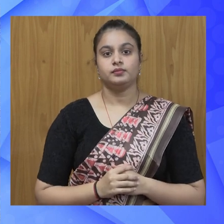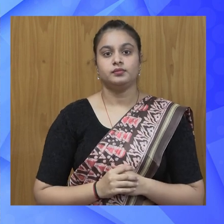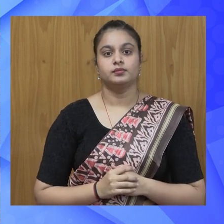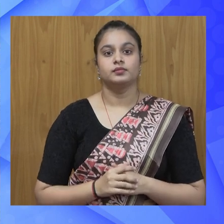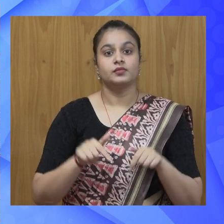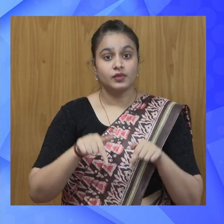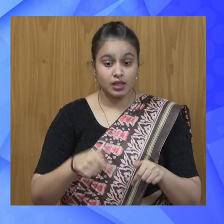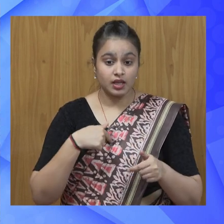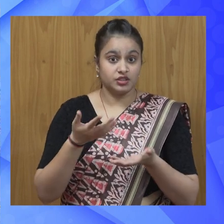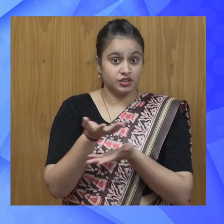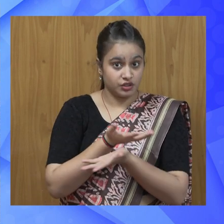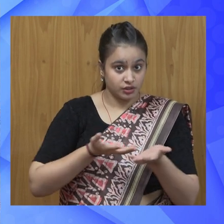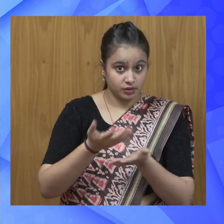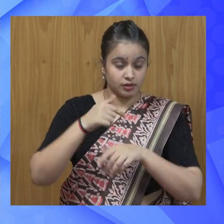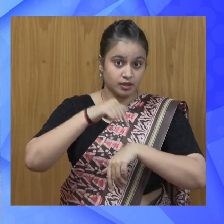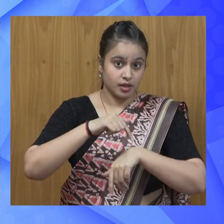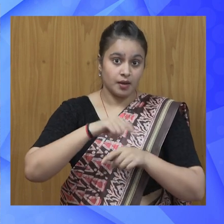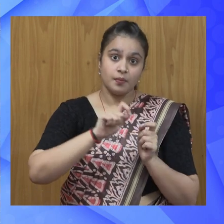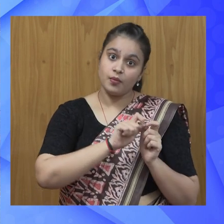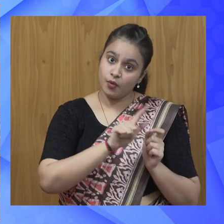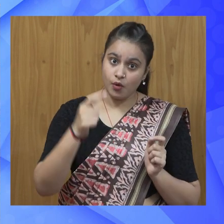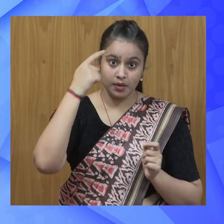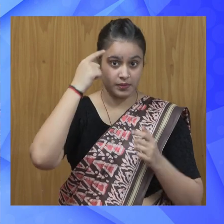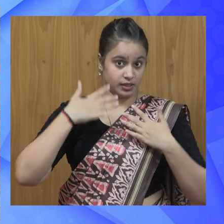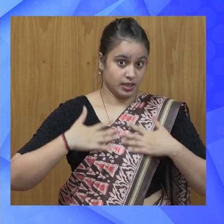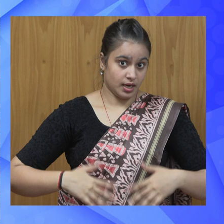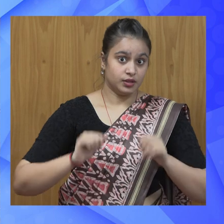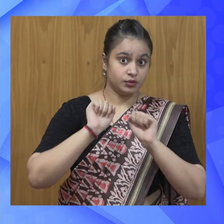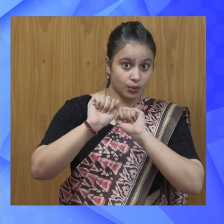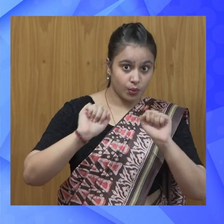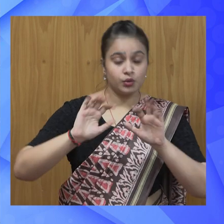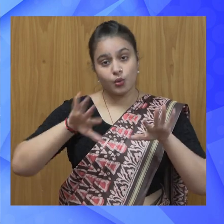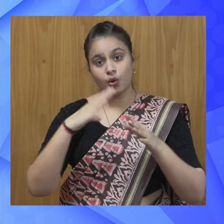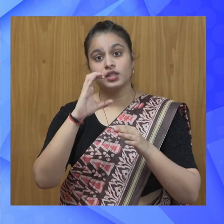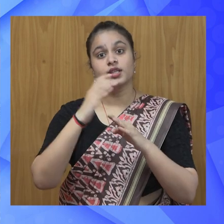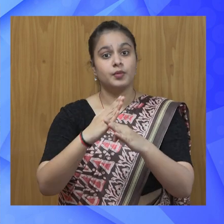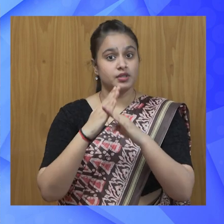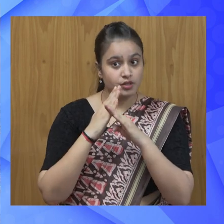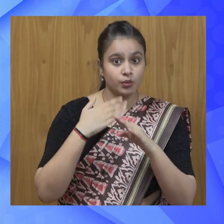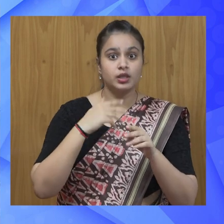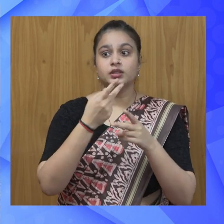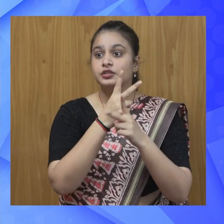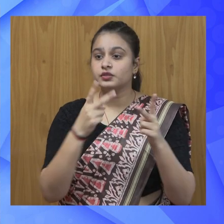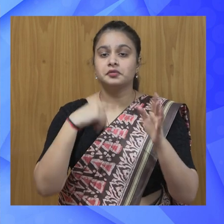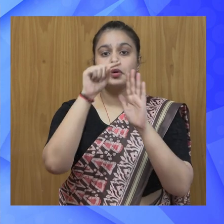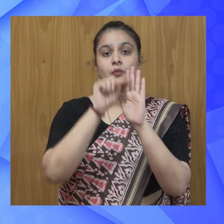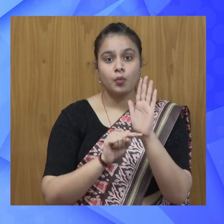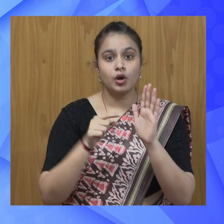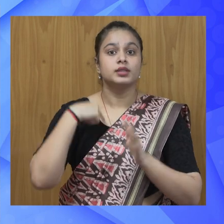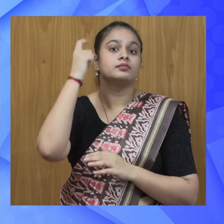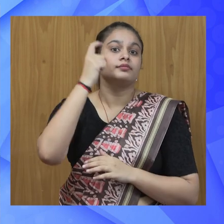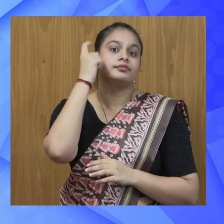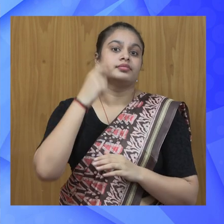आज हमारी चर्चाओं के दौरान मैं सभी को अपने मानसिक स्वास्थ्य का ख्याल रखने और अच्छी साइबर सुरक्षा का अभ्यास करने के तरीकों के बारे में सोचने के